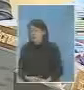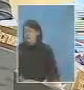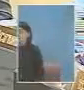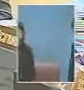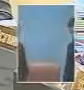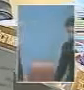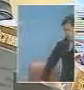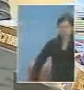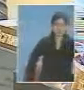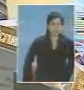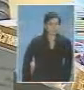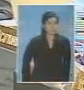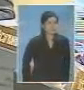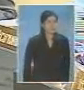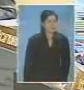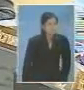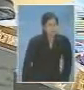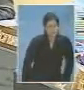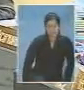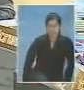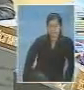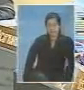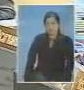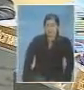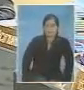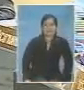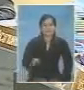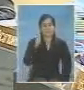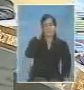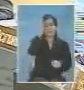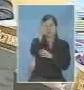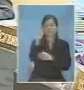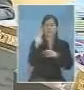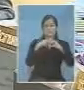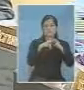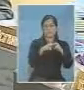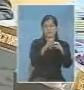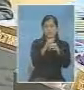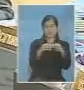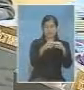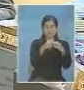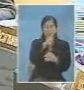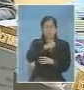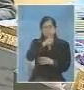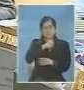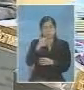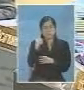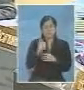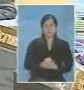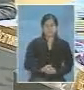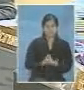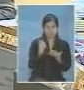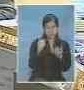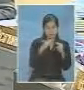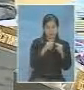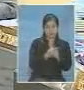คมผู้สูงอายุประเทศไทยยังไม่ได้ถูกการคำนวณและเตรียมการเรื่องนี้เลยฉันก็มานั่งดูเพราะว่าก็ได้รับเรื่องจากกระทร